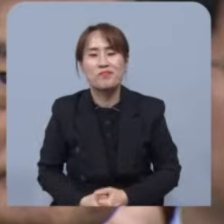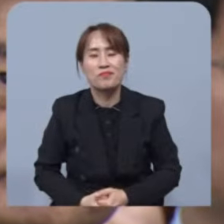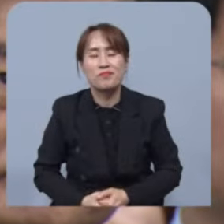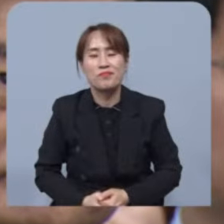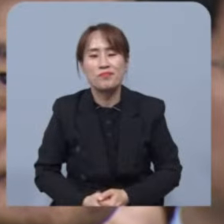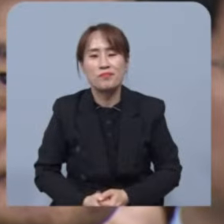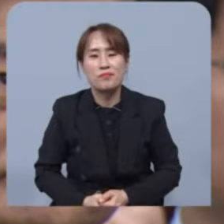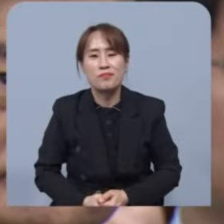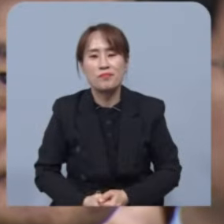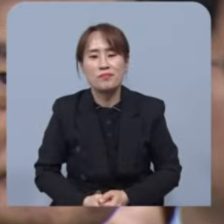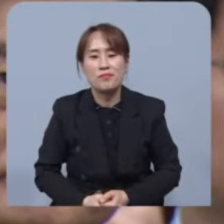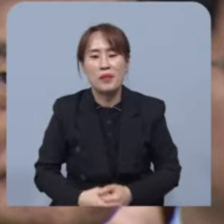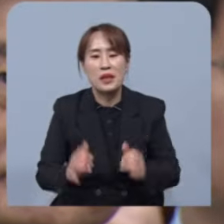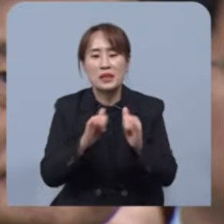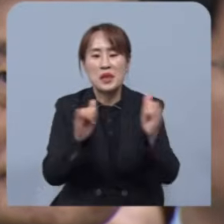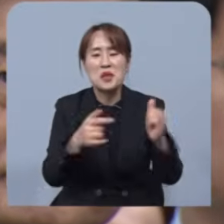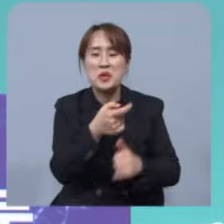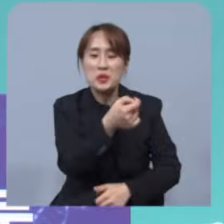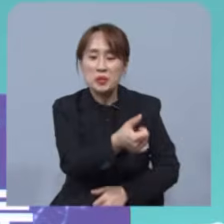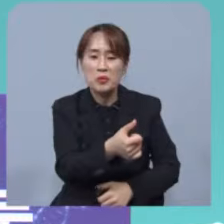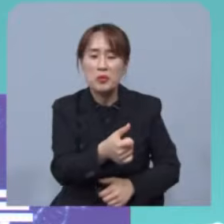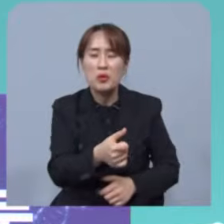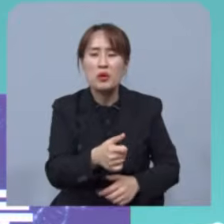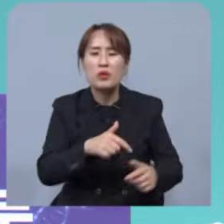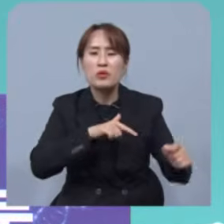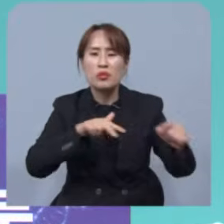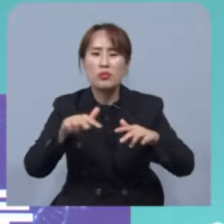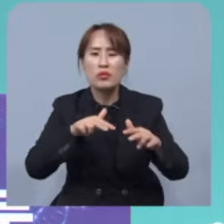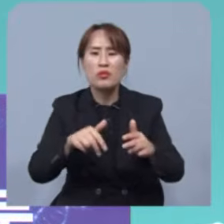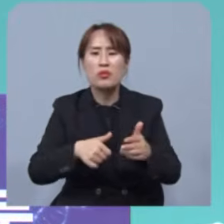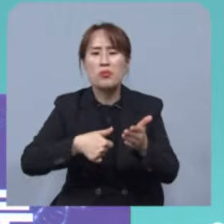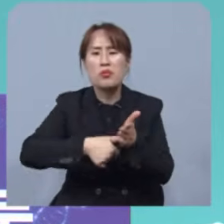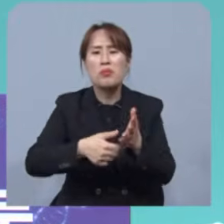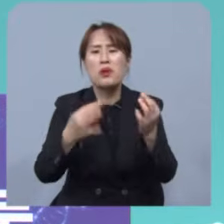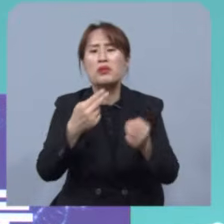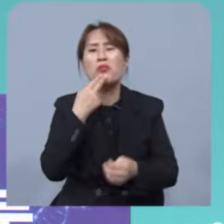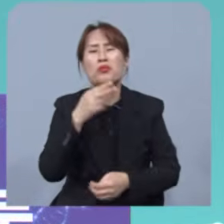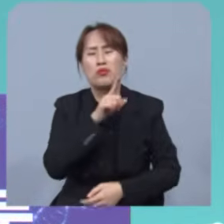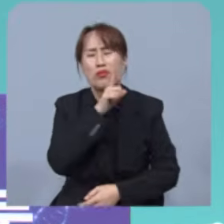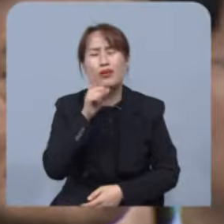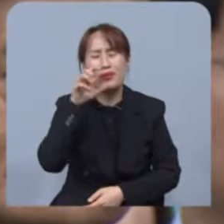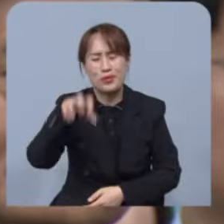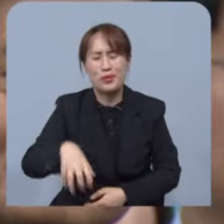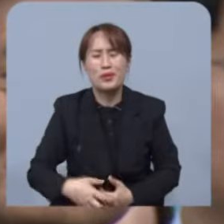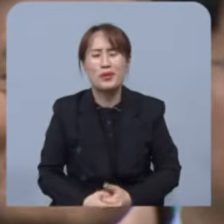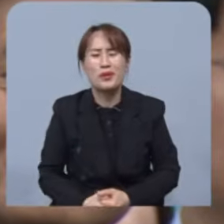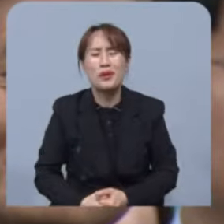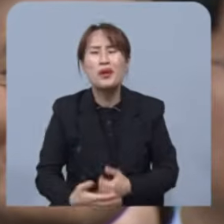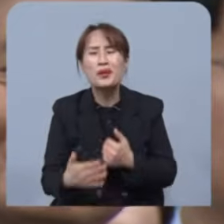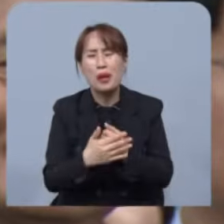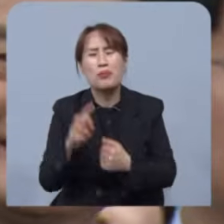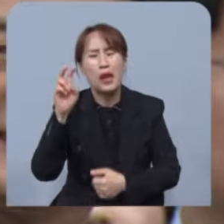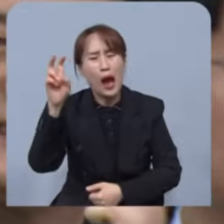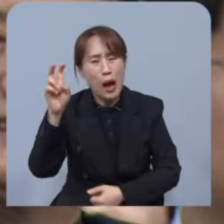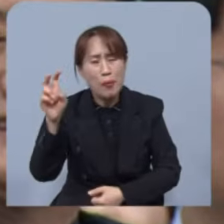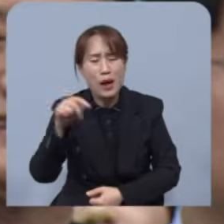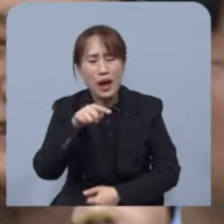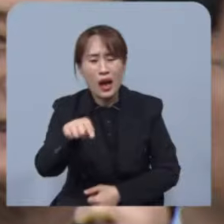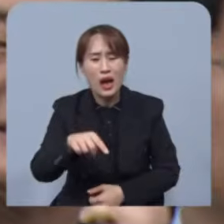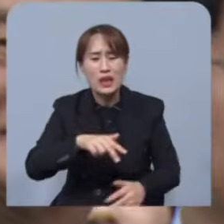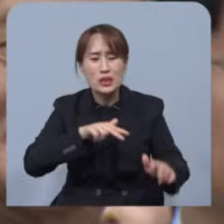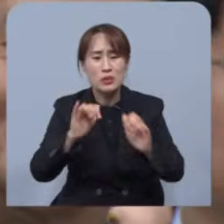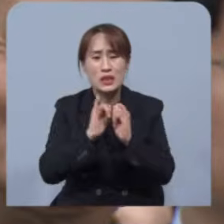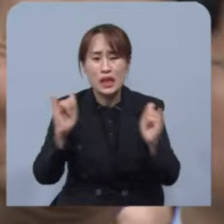기울이셔서 여기 인구도 얼마 안 돼서 정치할 때마다 표도 별로 안 나오는 데입니다. 사실은 그러다 보니까 아마